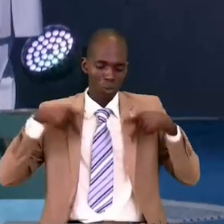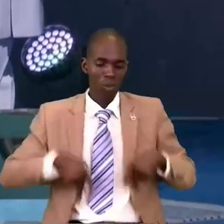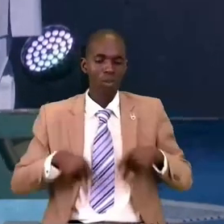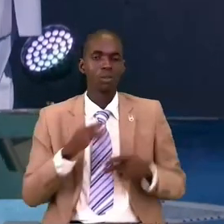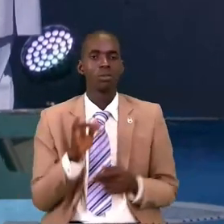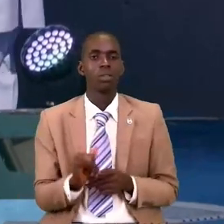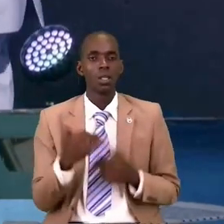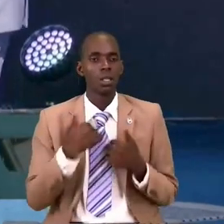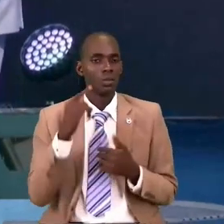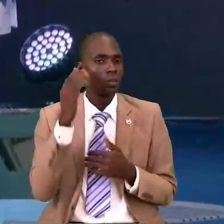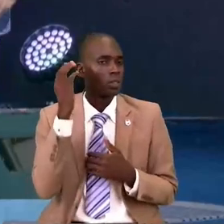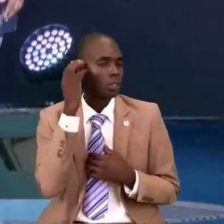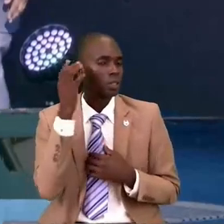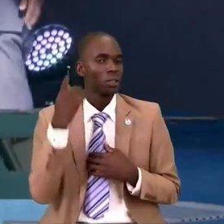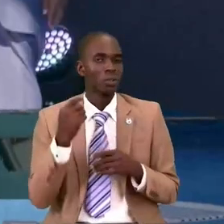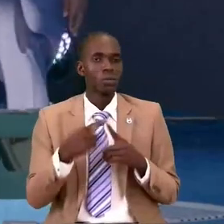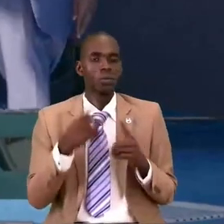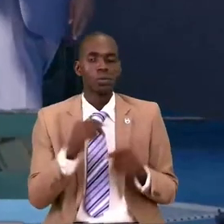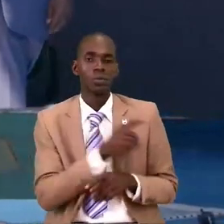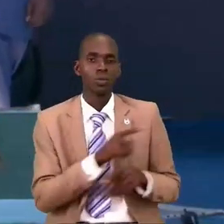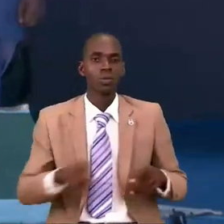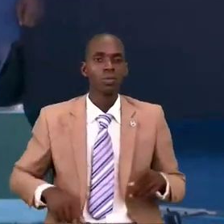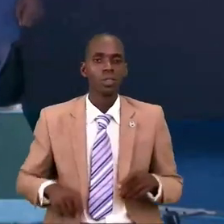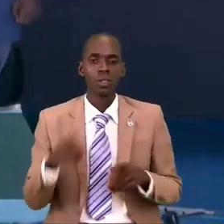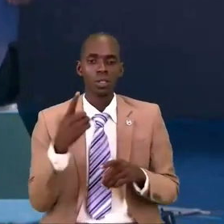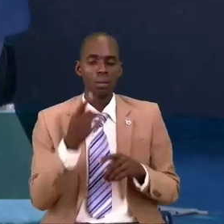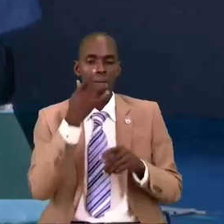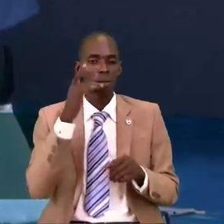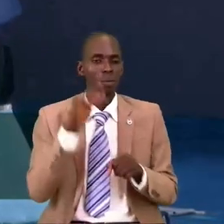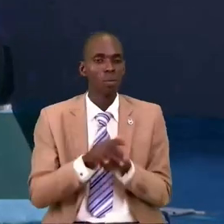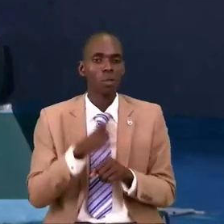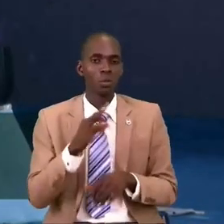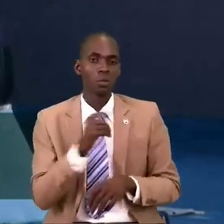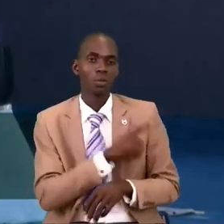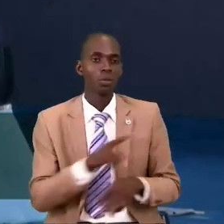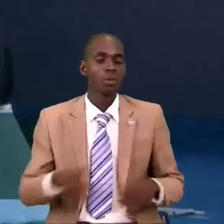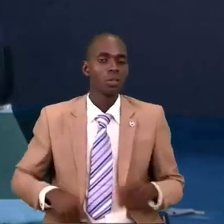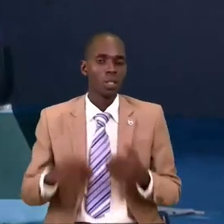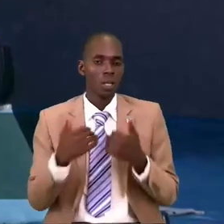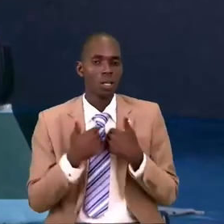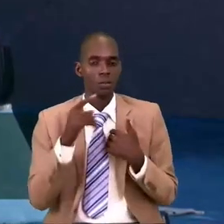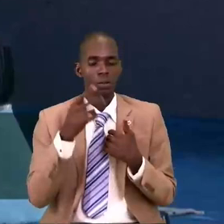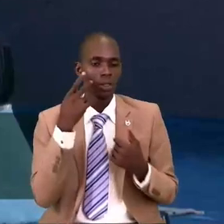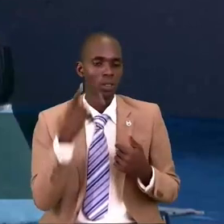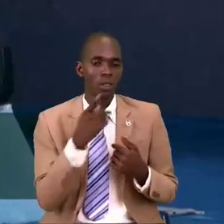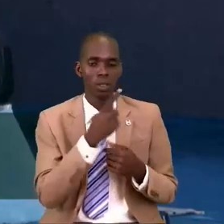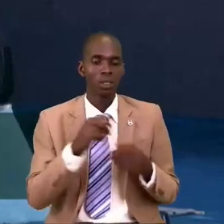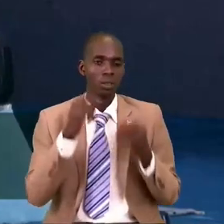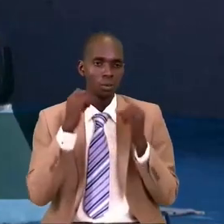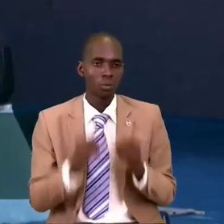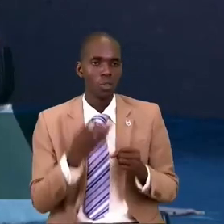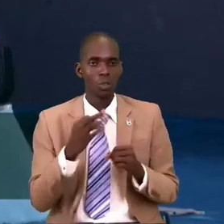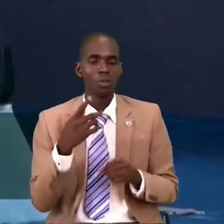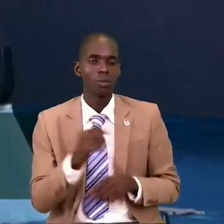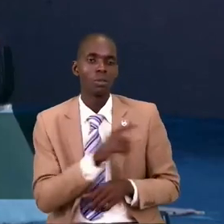Dieu? Est-ce que tu as vu la puissance du Seigneur et il te distingue et il te